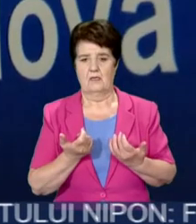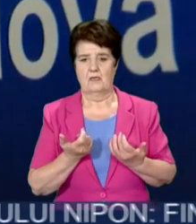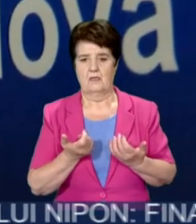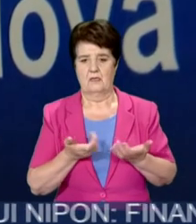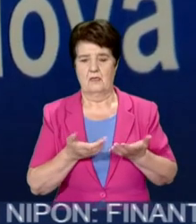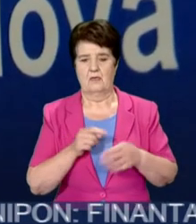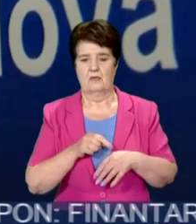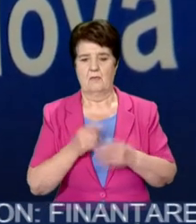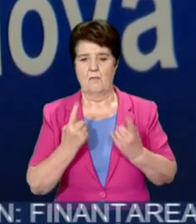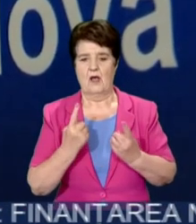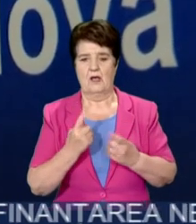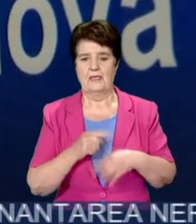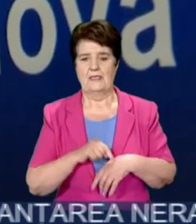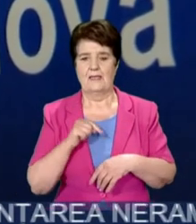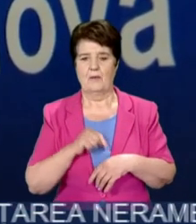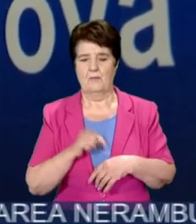sentiment